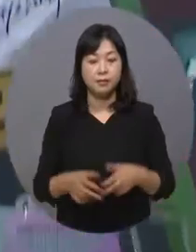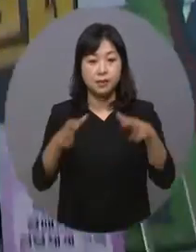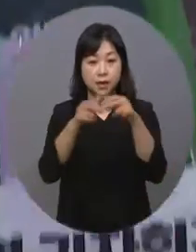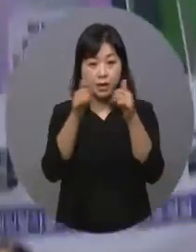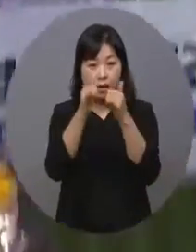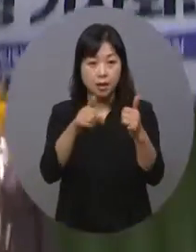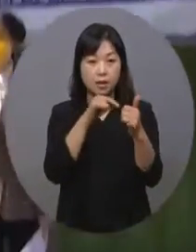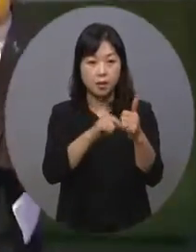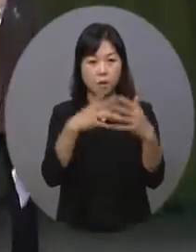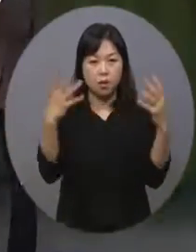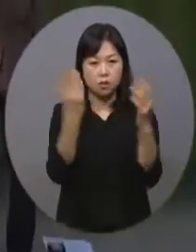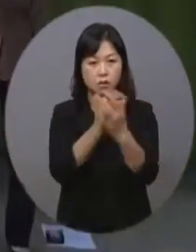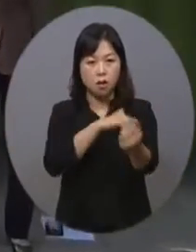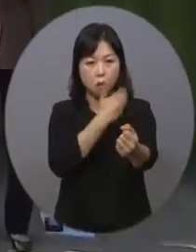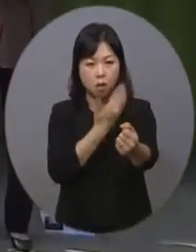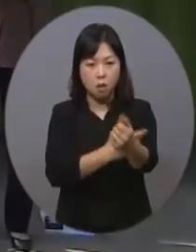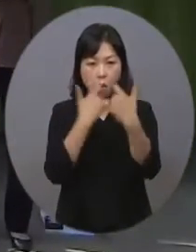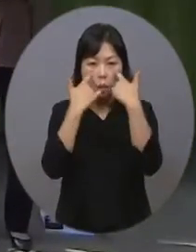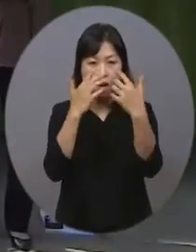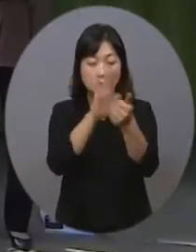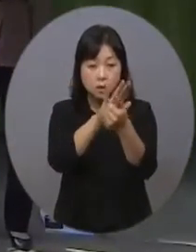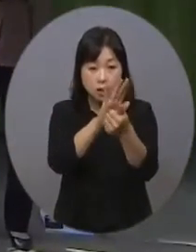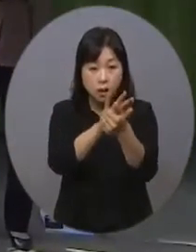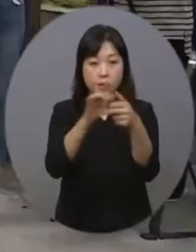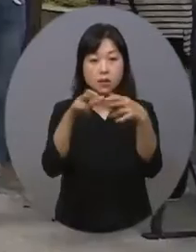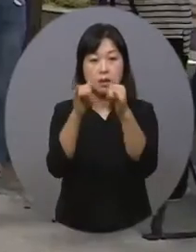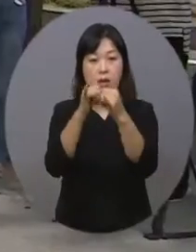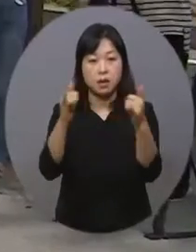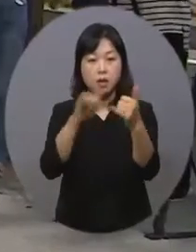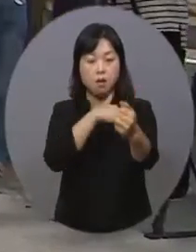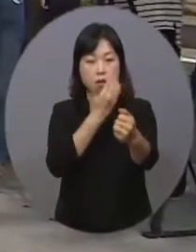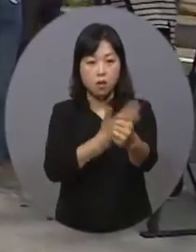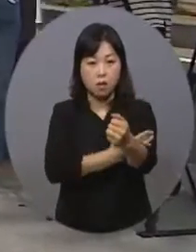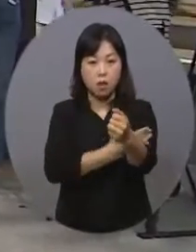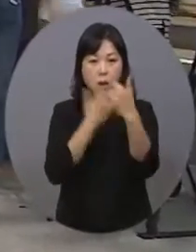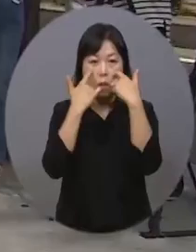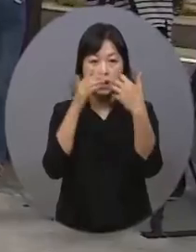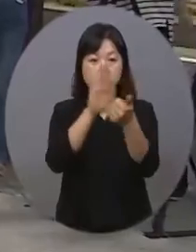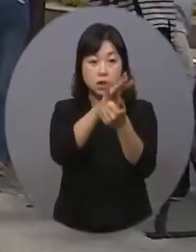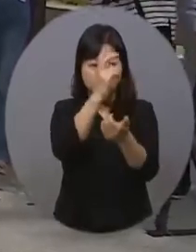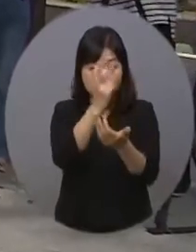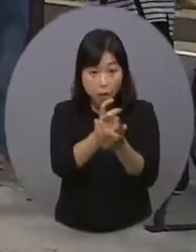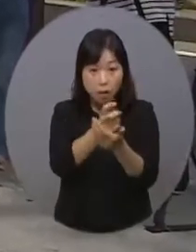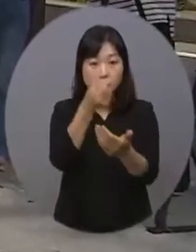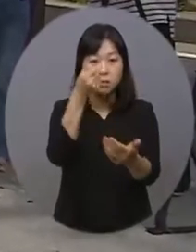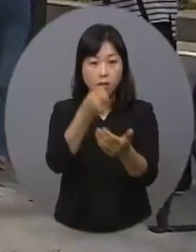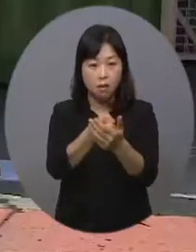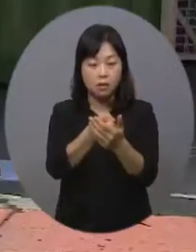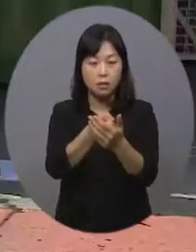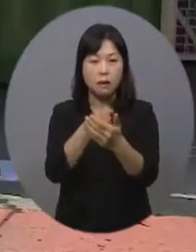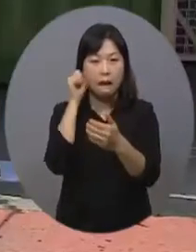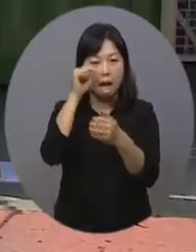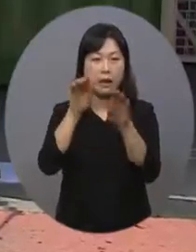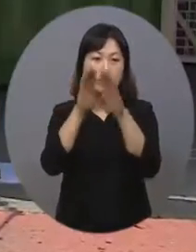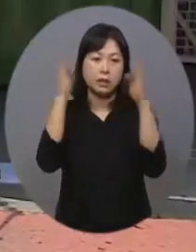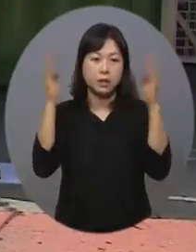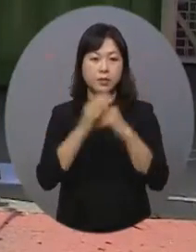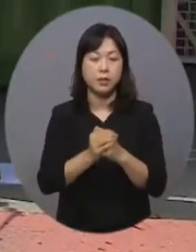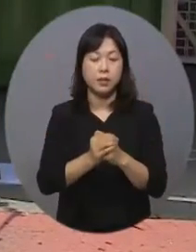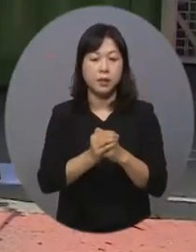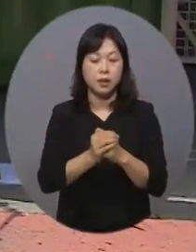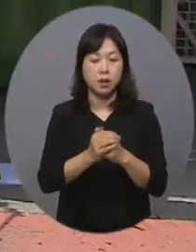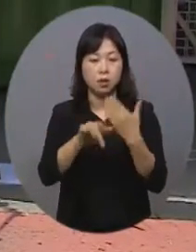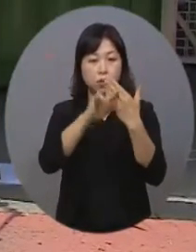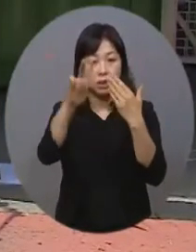장애인의 온전한 권리를 보장하는 장애인 권리 보장법 제정을 촉구하는 자리가 열렸습니다. 지난 27일 장애인